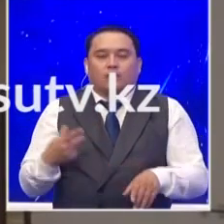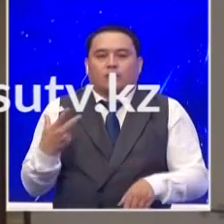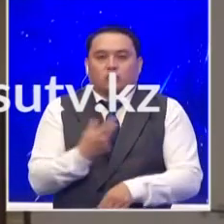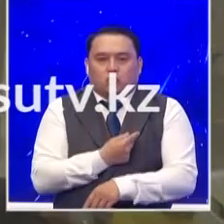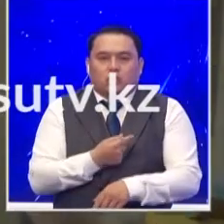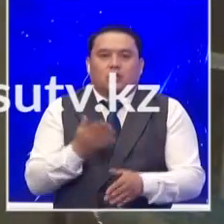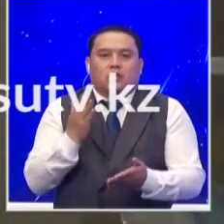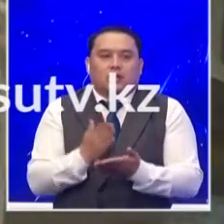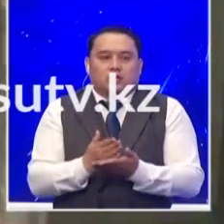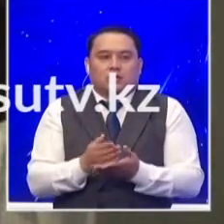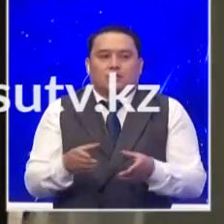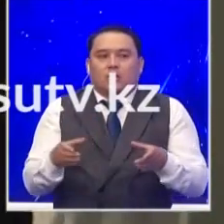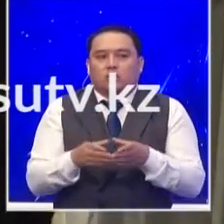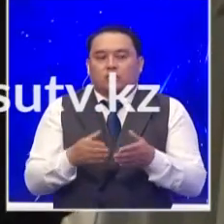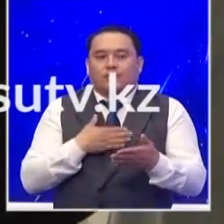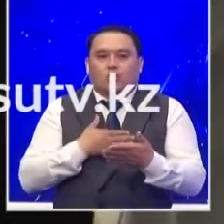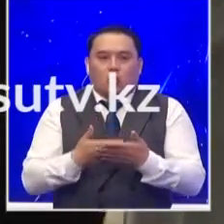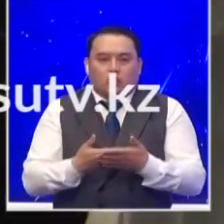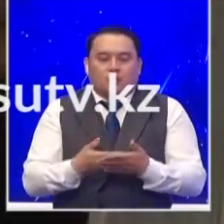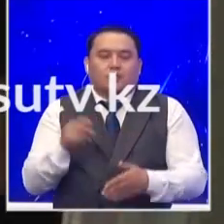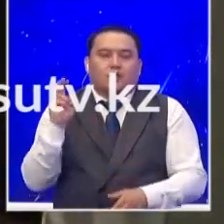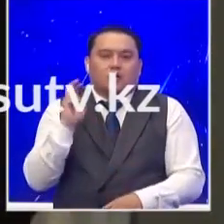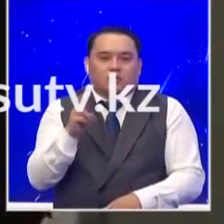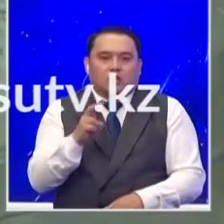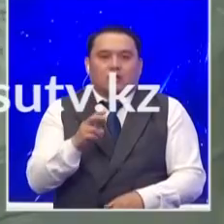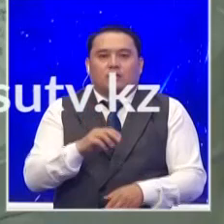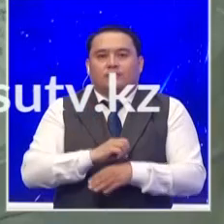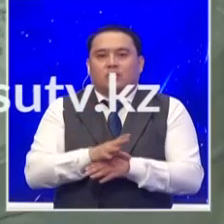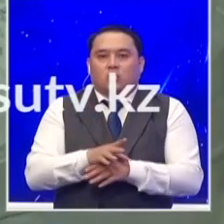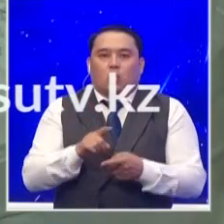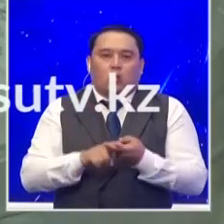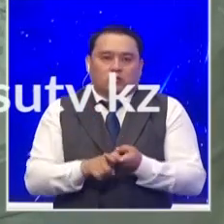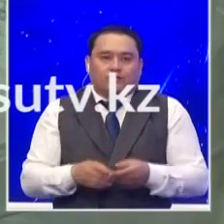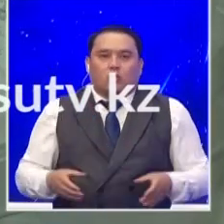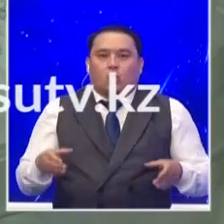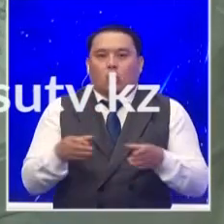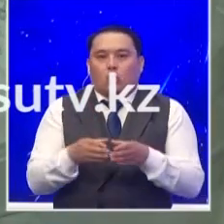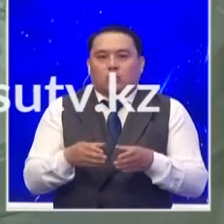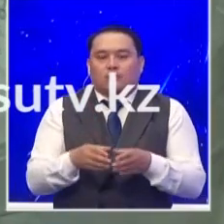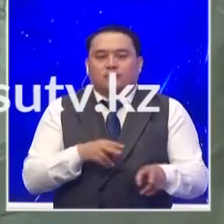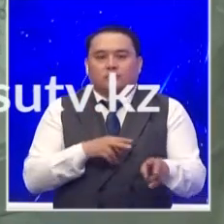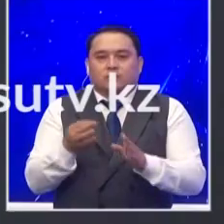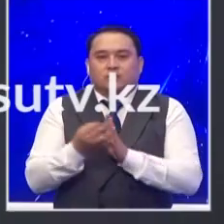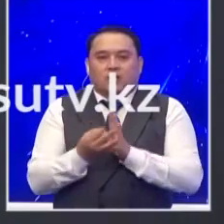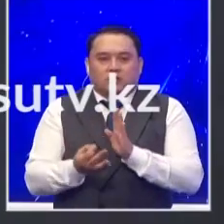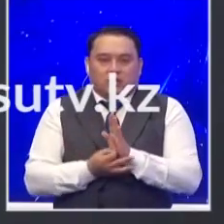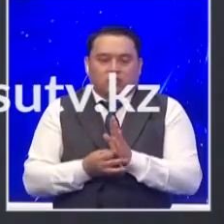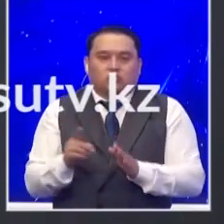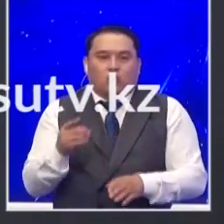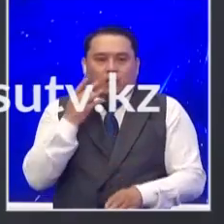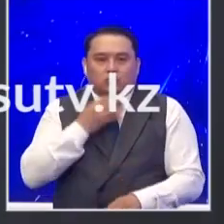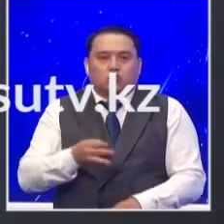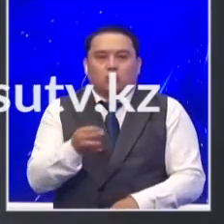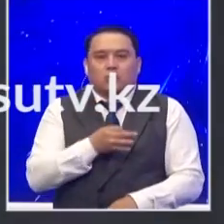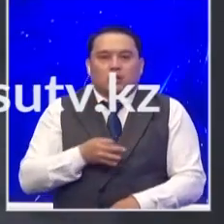амбулатории действует и мобильная бригада. При выезде к пациентам с подозрением на коронавирус медгруппа также берет ПЦР-тест. Стоит отметить, в